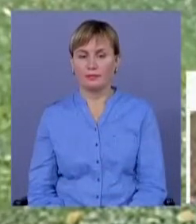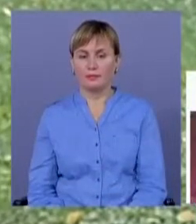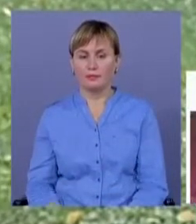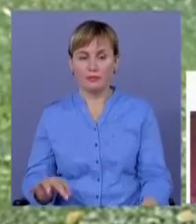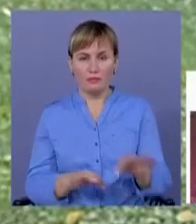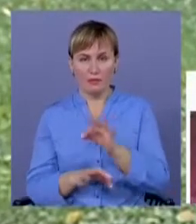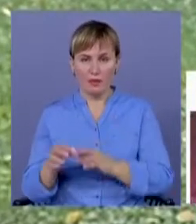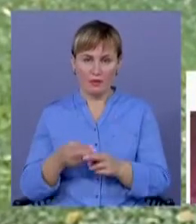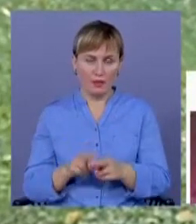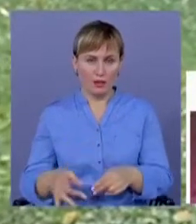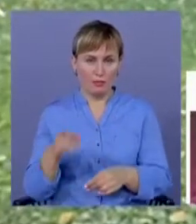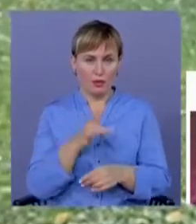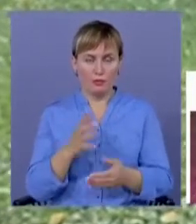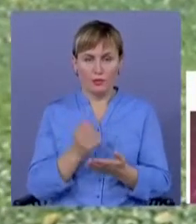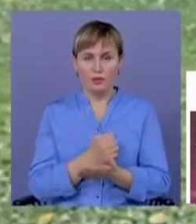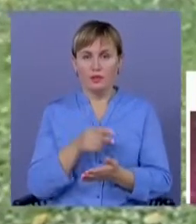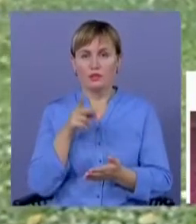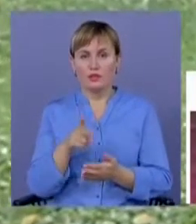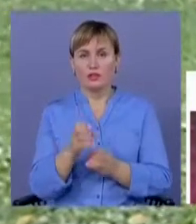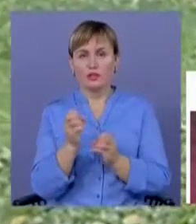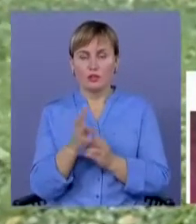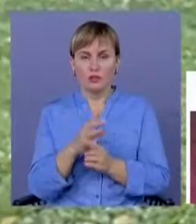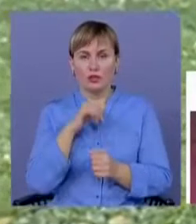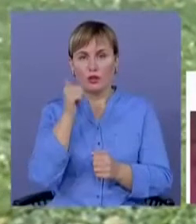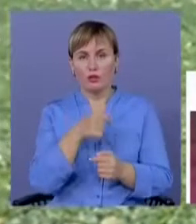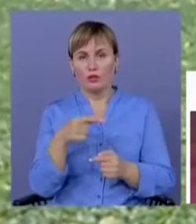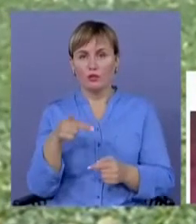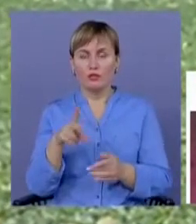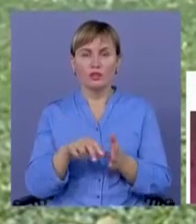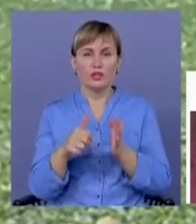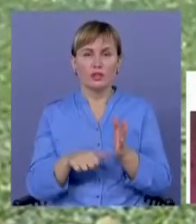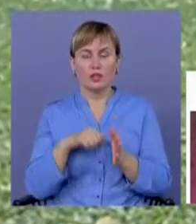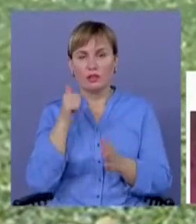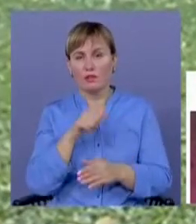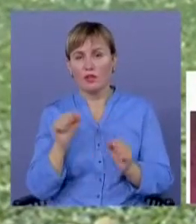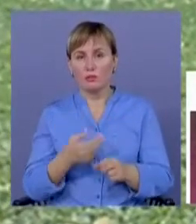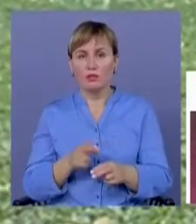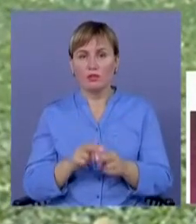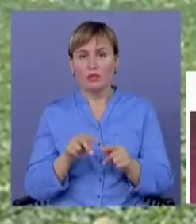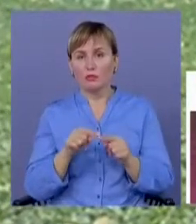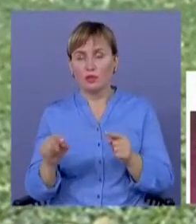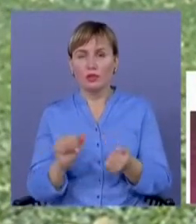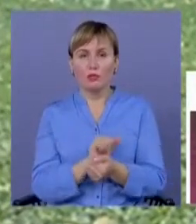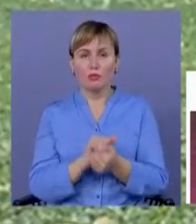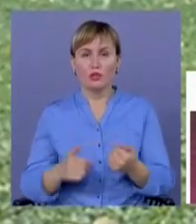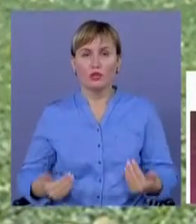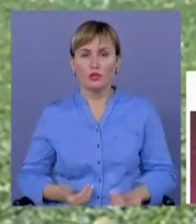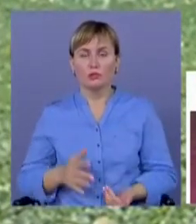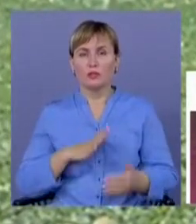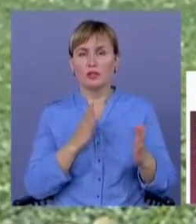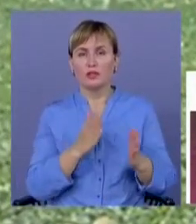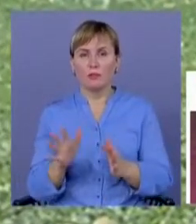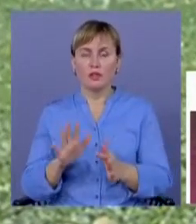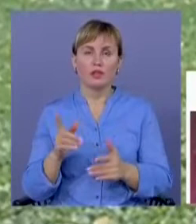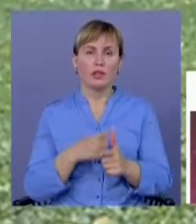Проект в этом районе составлялся с 2014 года по 2016. Возможно, в этот период документы жителей были не в порядке